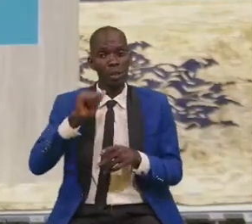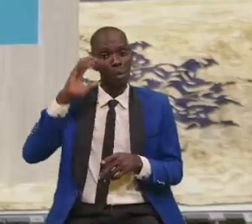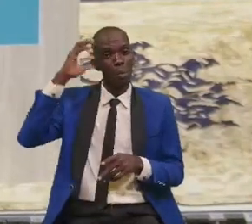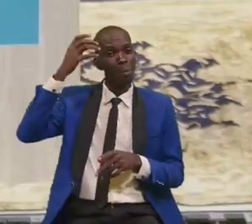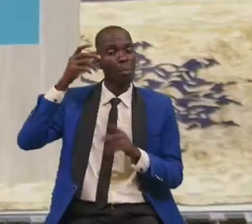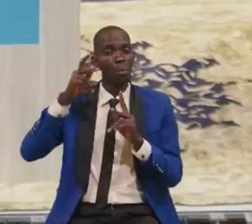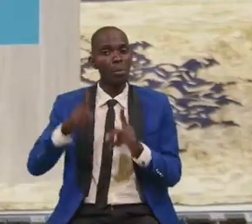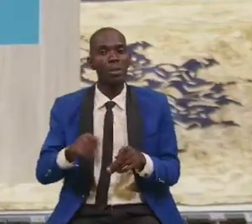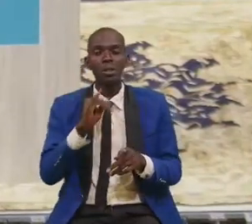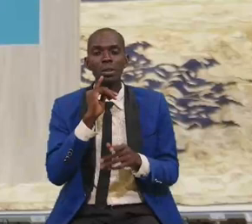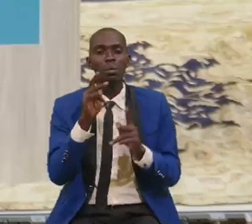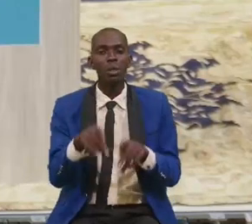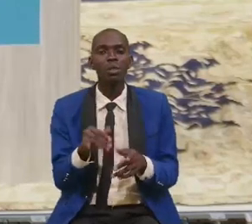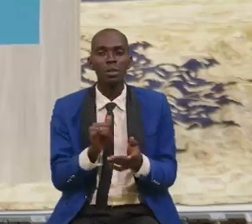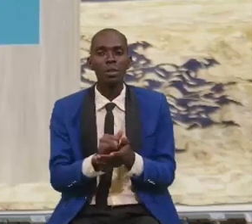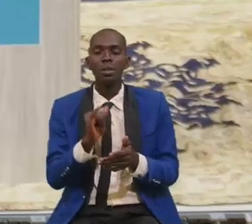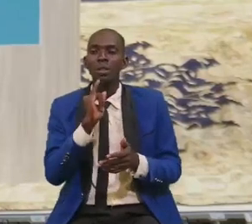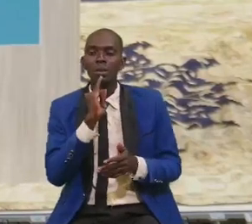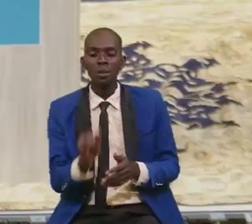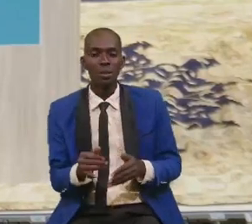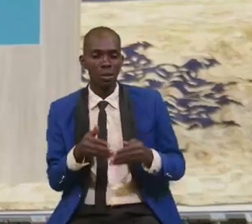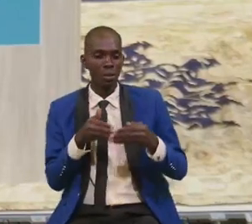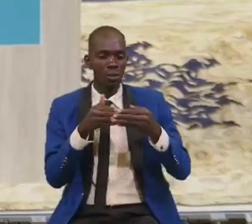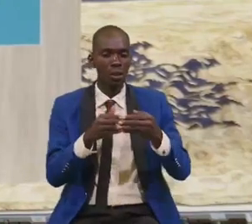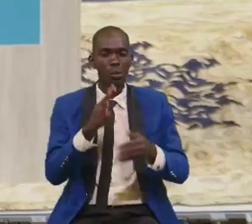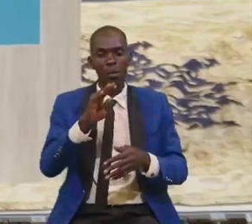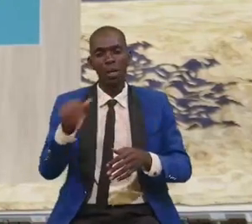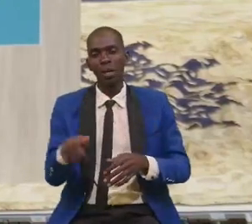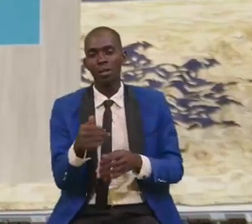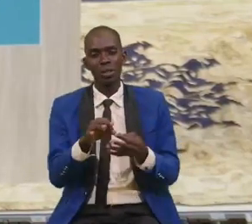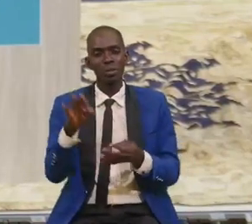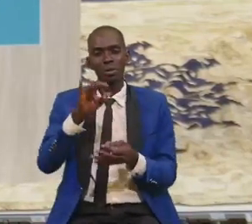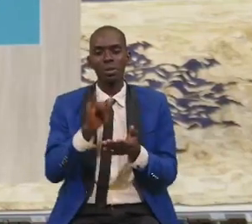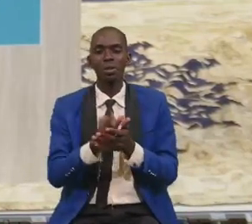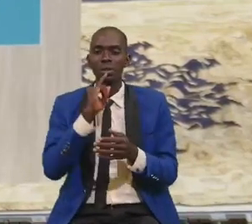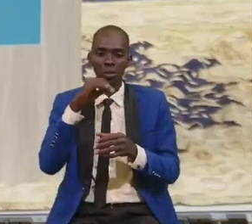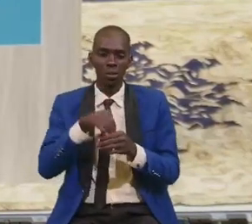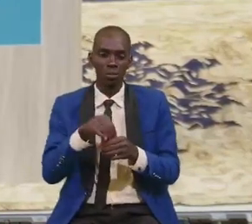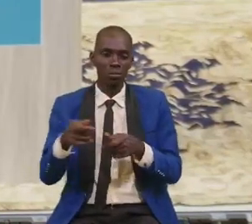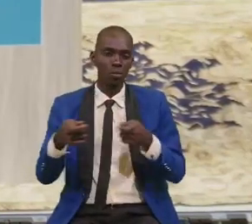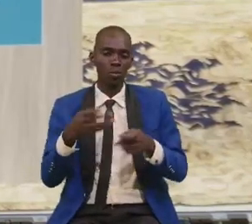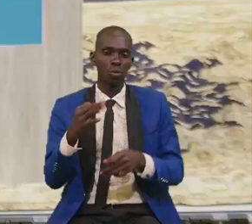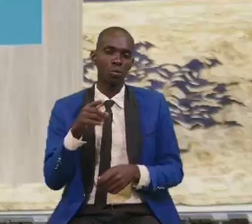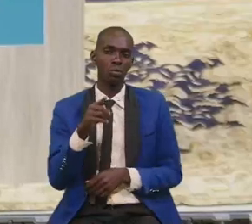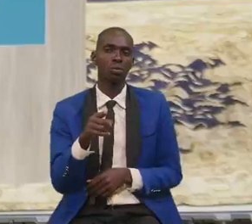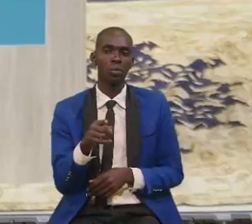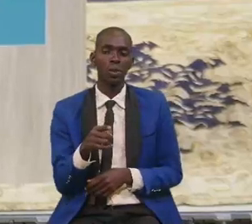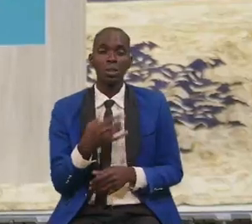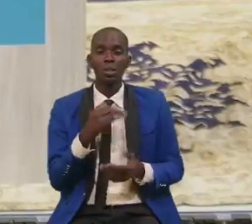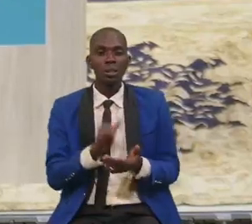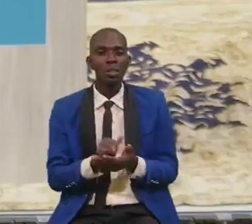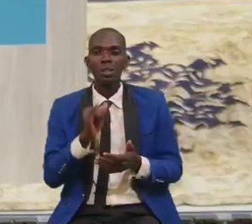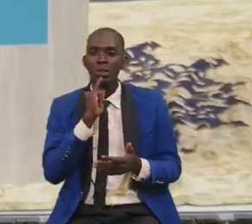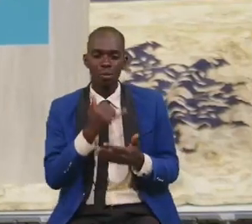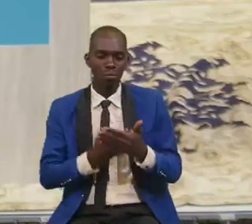personne qui agit par un autre esprit, qui le bouge. Cela est au-delà